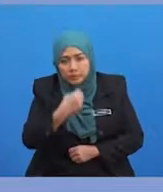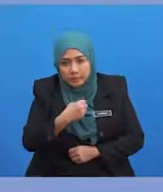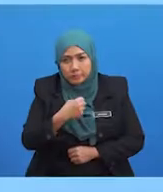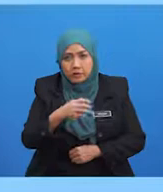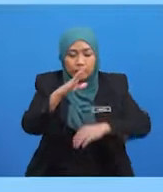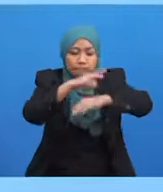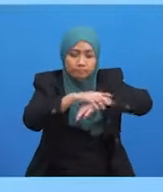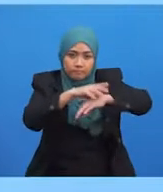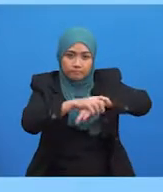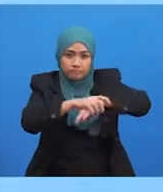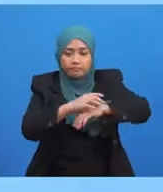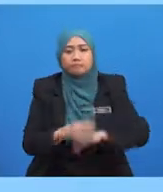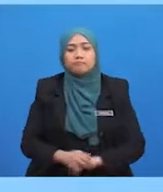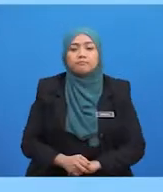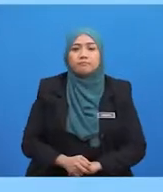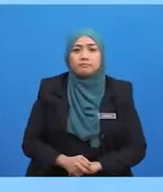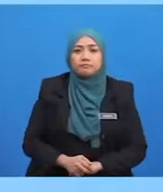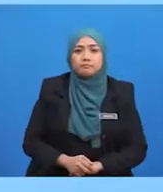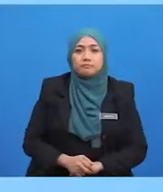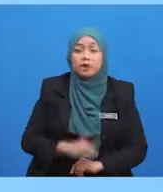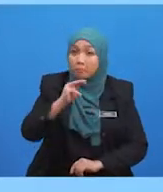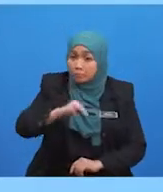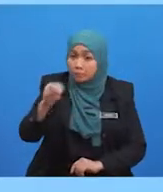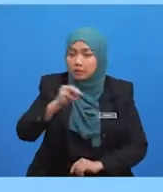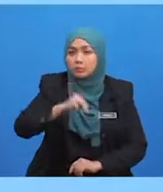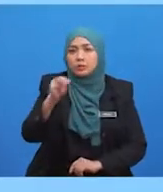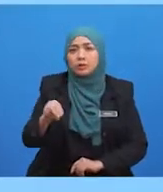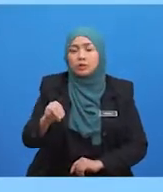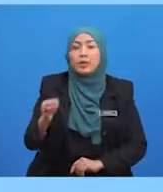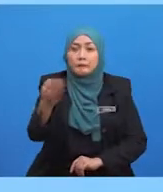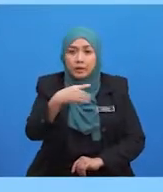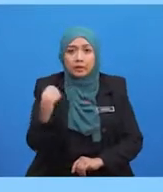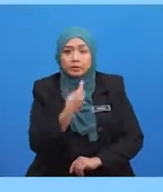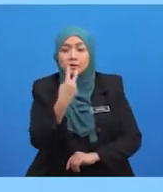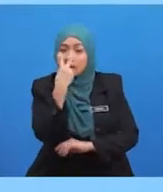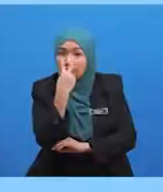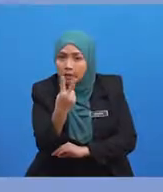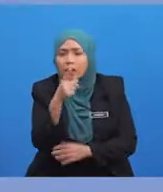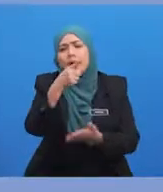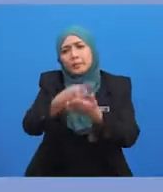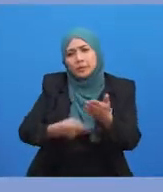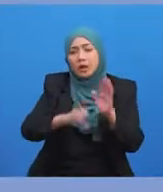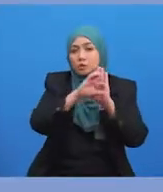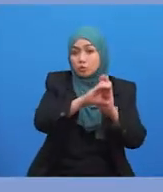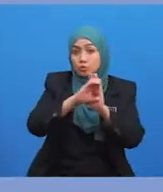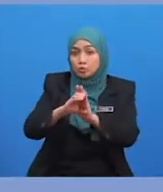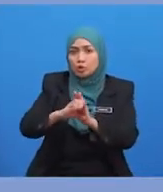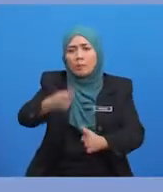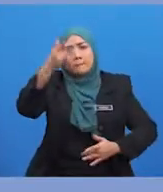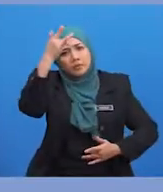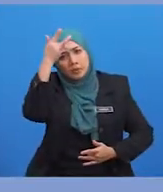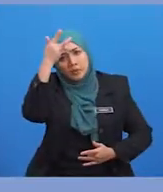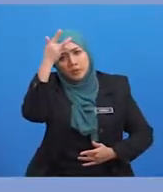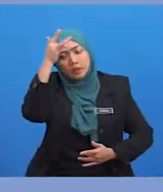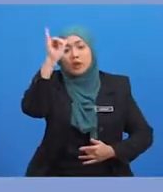sentuhan. Baiklah murid-murid, mari kita lihat apakah contoh-contoh penyakit